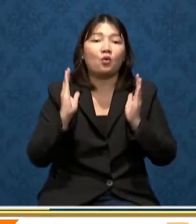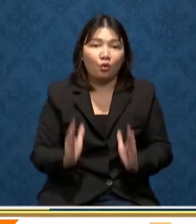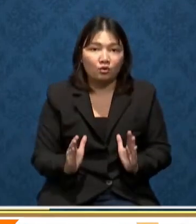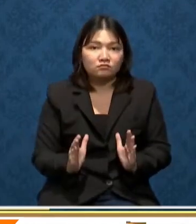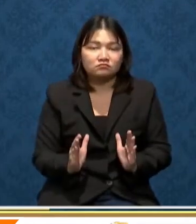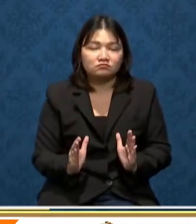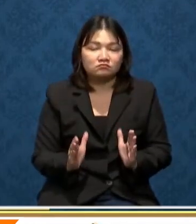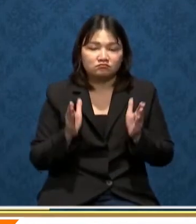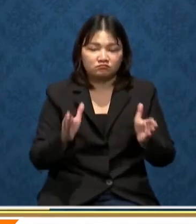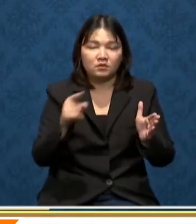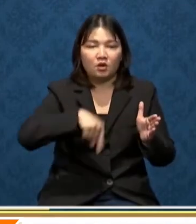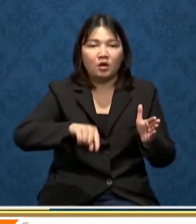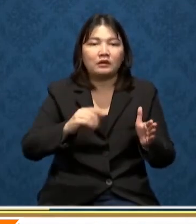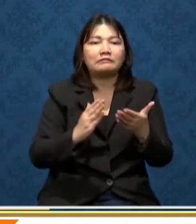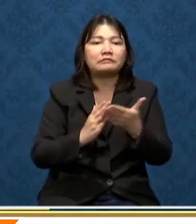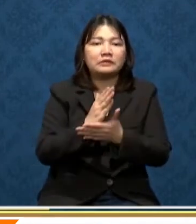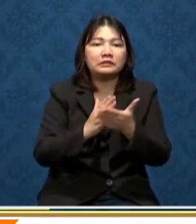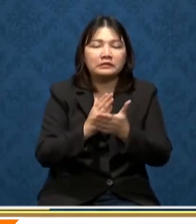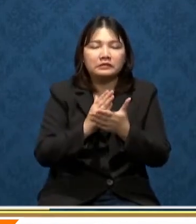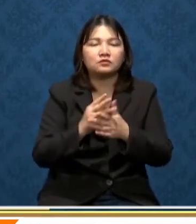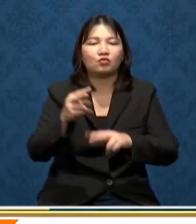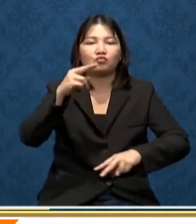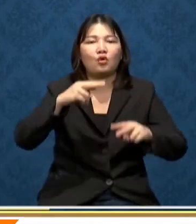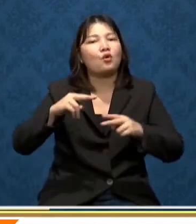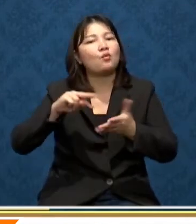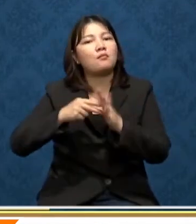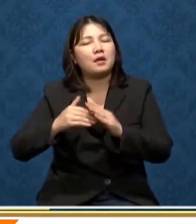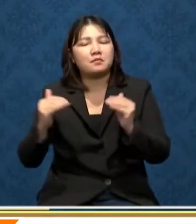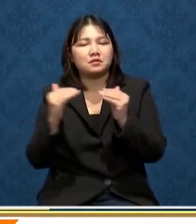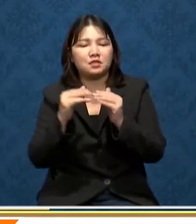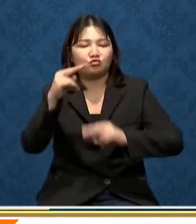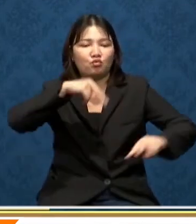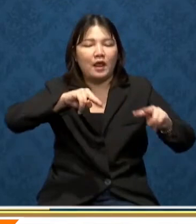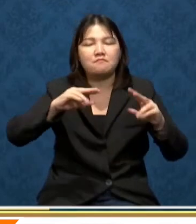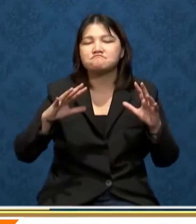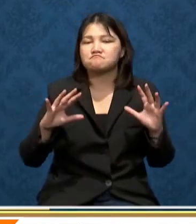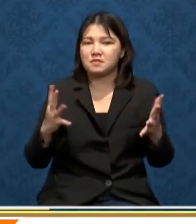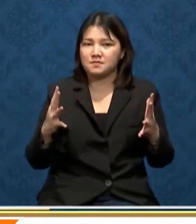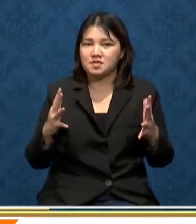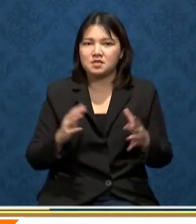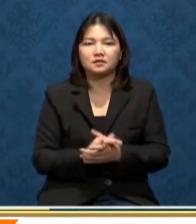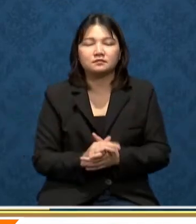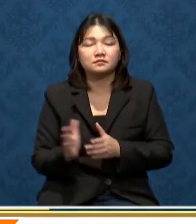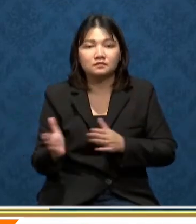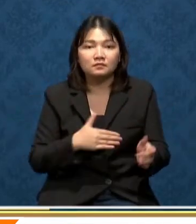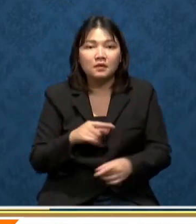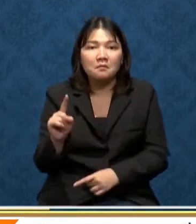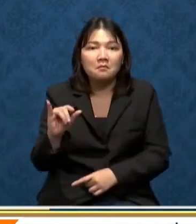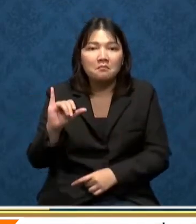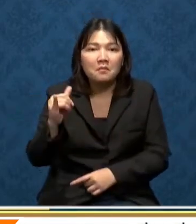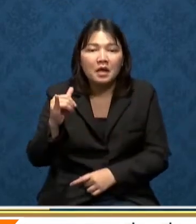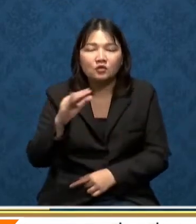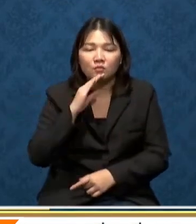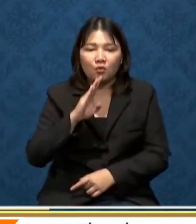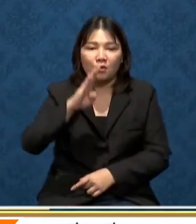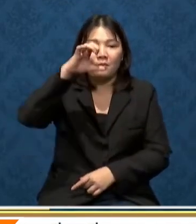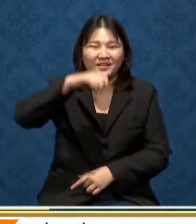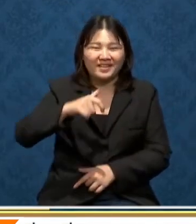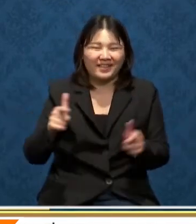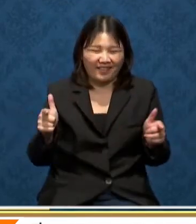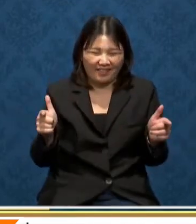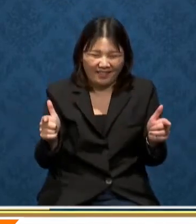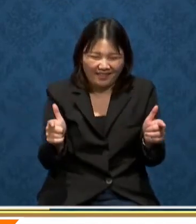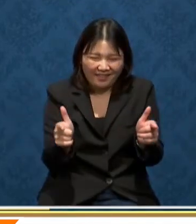แรงงานในธุรกิจเหล่านี้ไม่ได้รับการคุ้มครองซ้ำร้ายไปกว่านั้นอีกถ้าเป็นธุรกิจขนาดย่อม